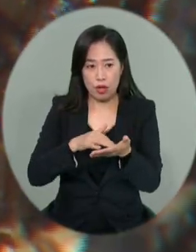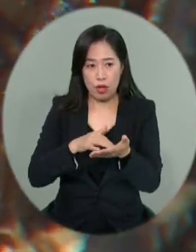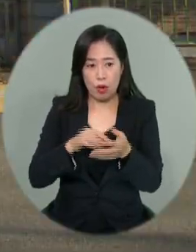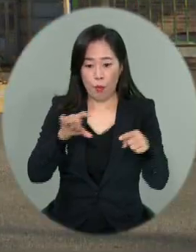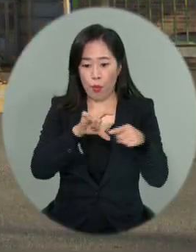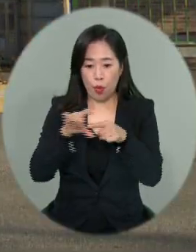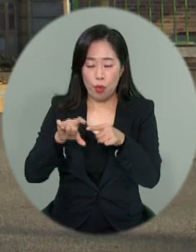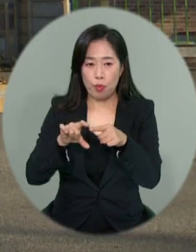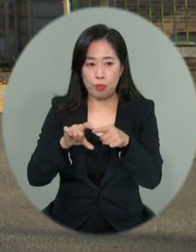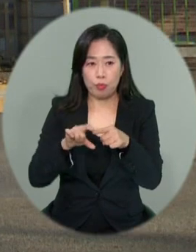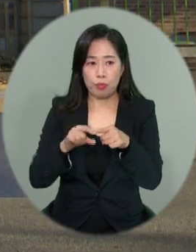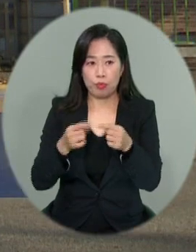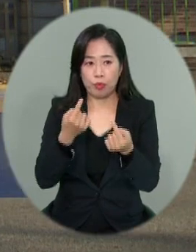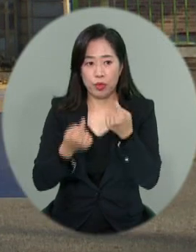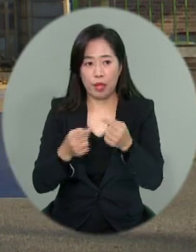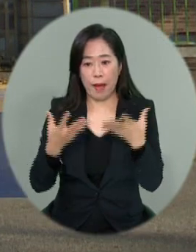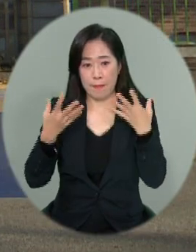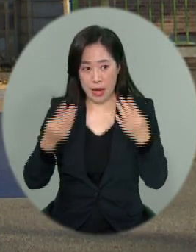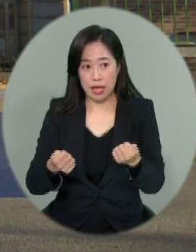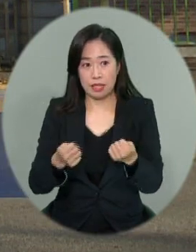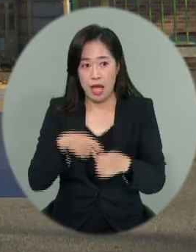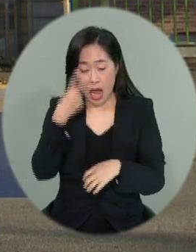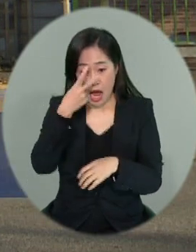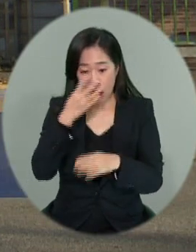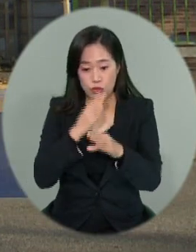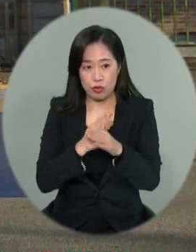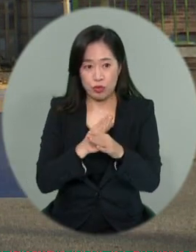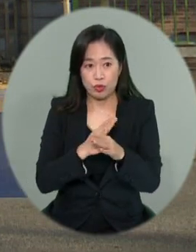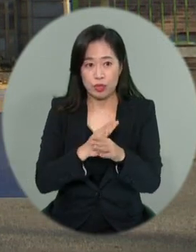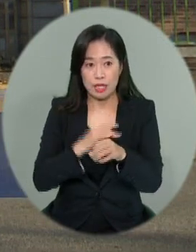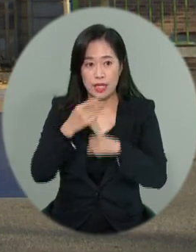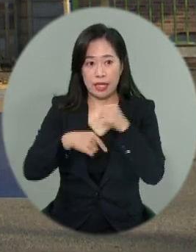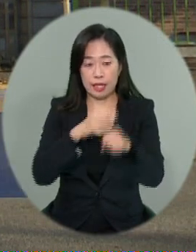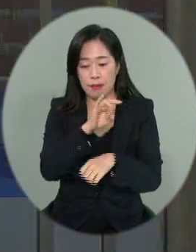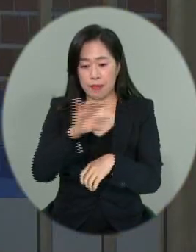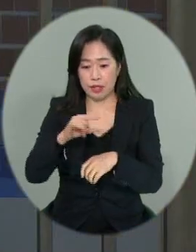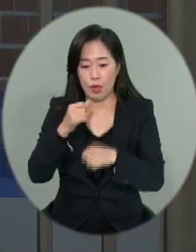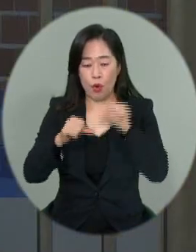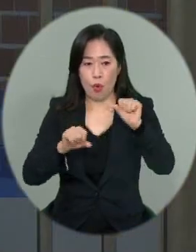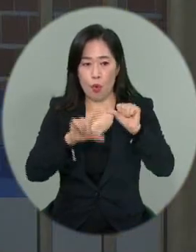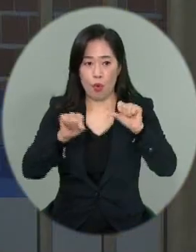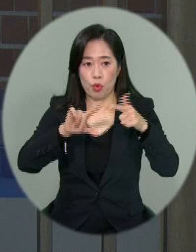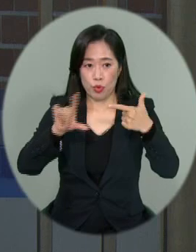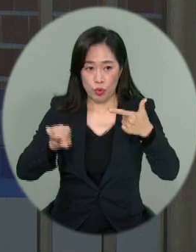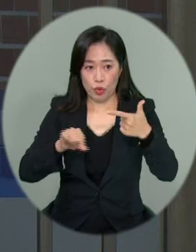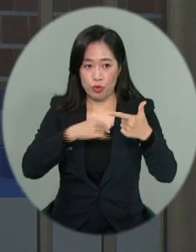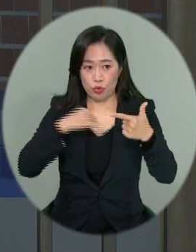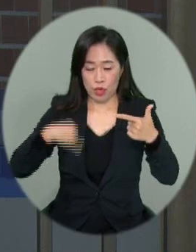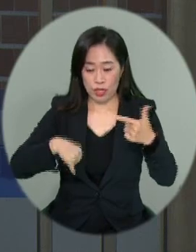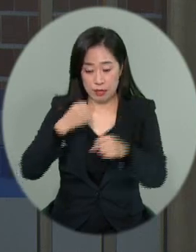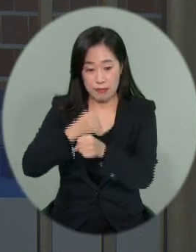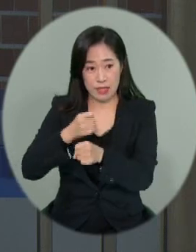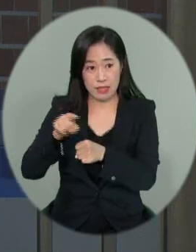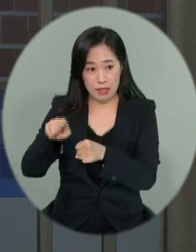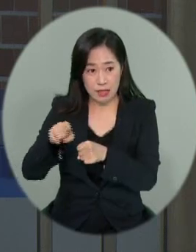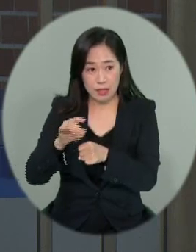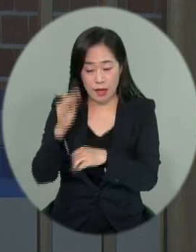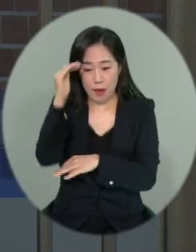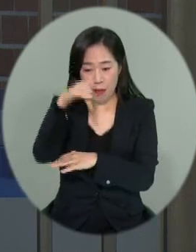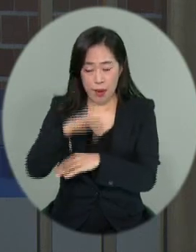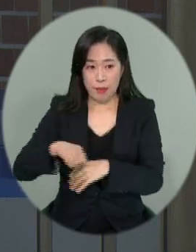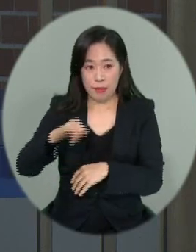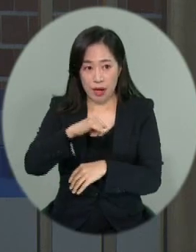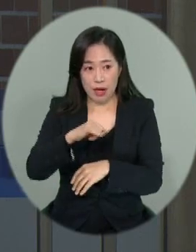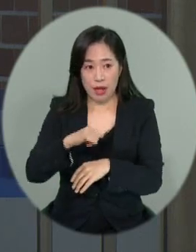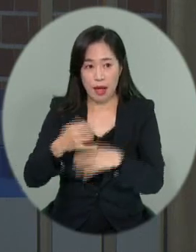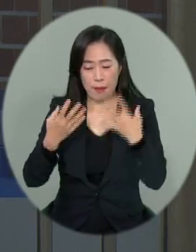많았습니다. 모니터링을 하고 있거든요. 이제 해마다. 그러면 이제 6월, 5월, 6월 이렇게 중국에서 만들어지는 그 배멸구 양이 있어요.